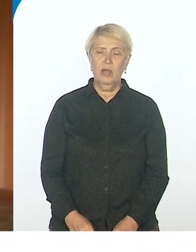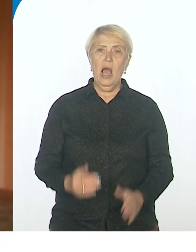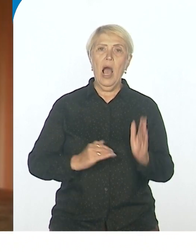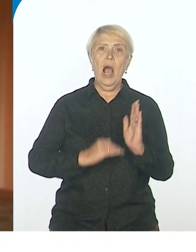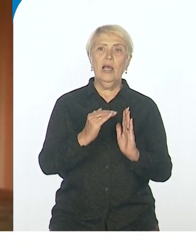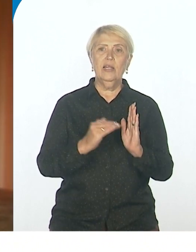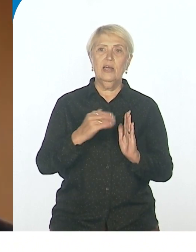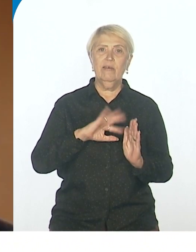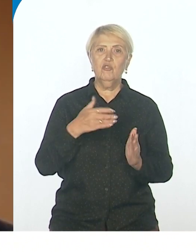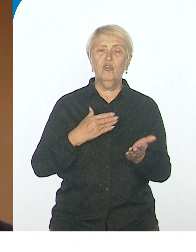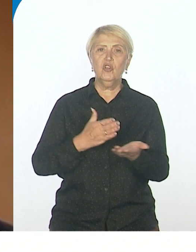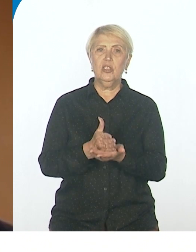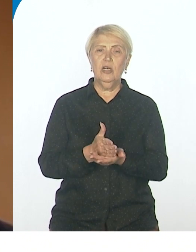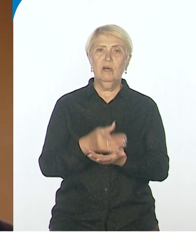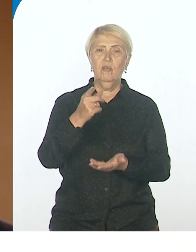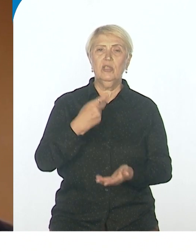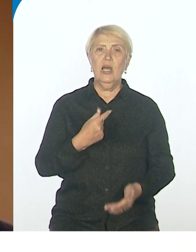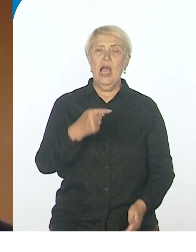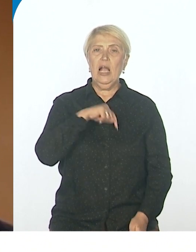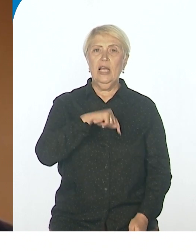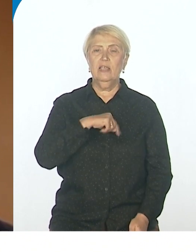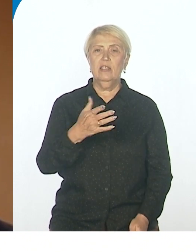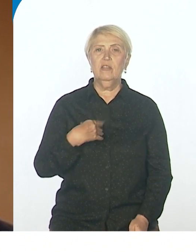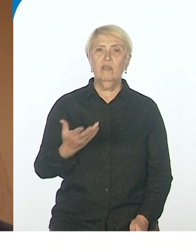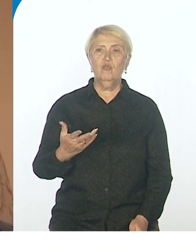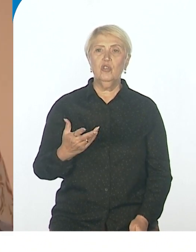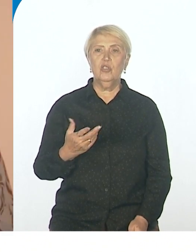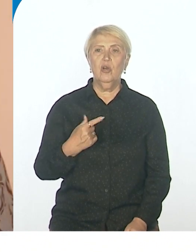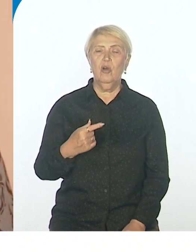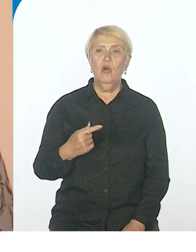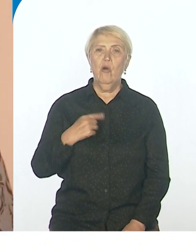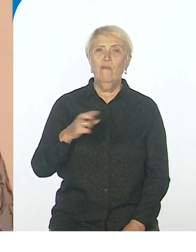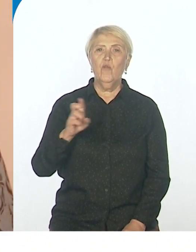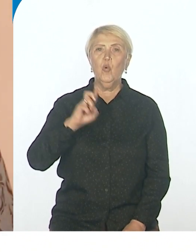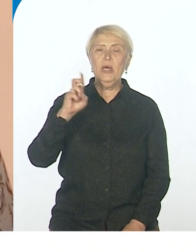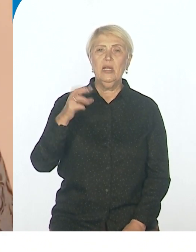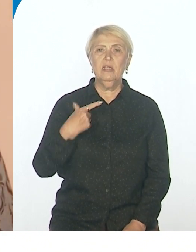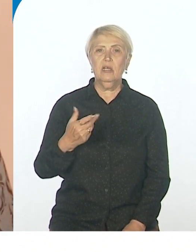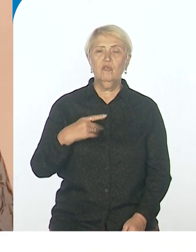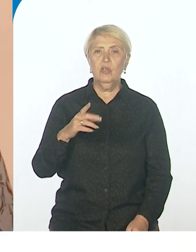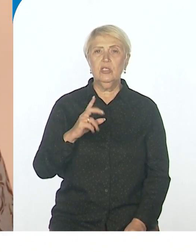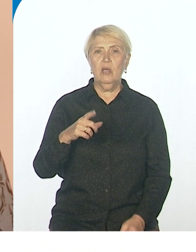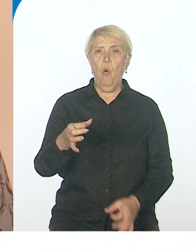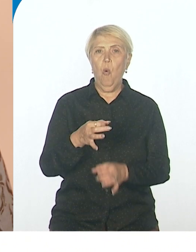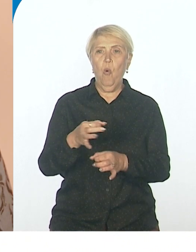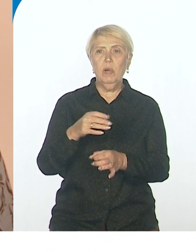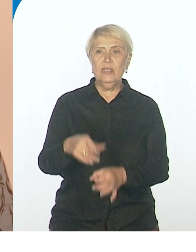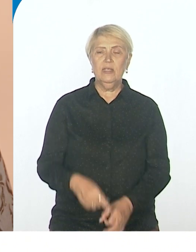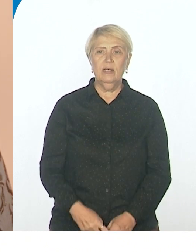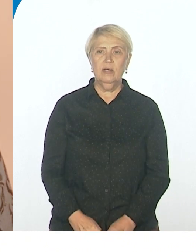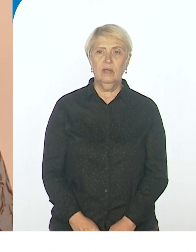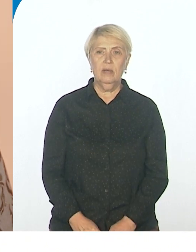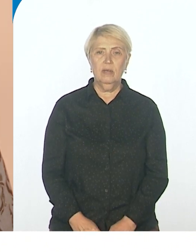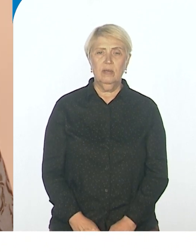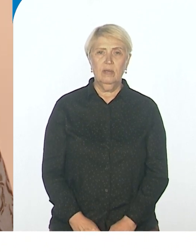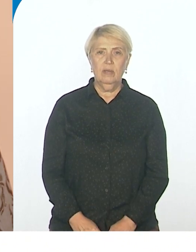ввысь. Вот Валерий Бурков уже кандидат в губернаторы Курганской области. Все вело к этому. Назначение на должность. По крайней